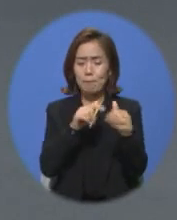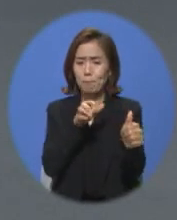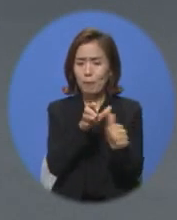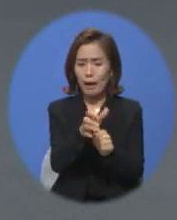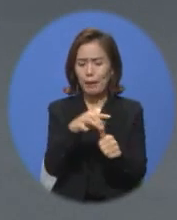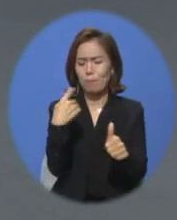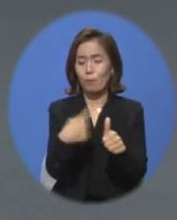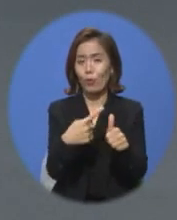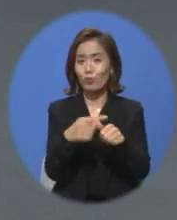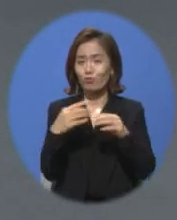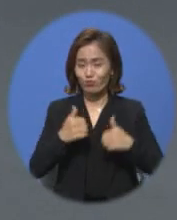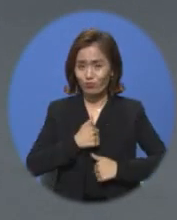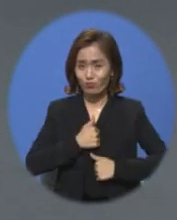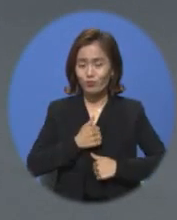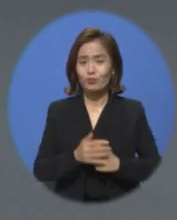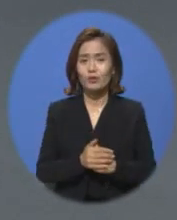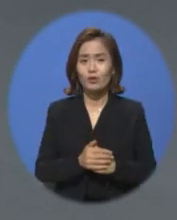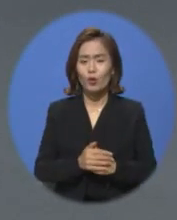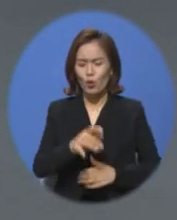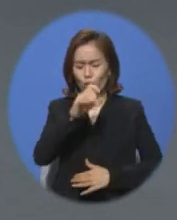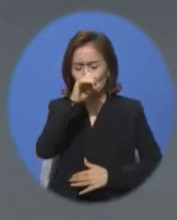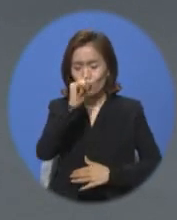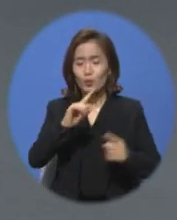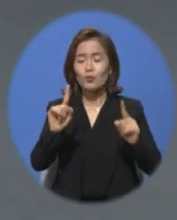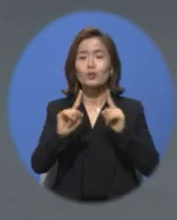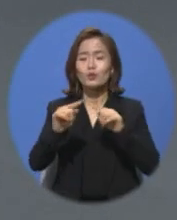훼손 발언은삼가주시고,